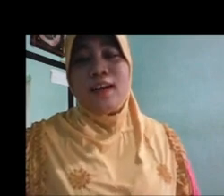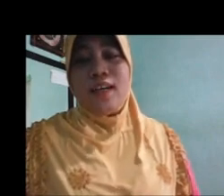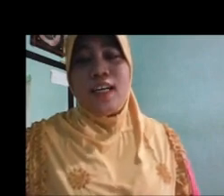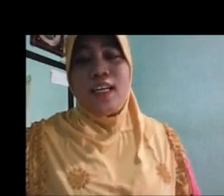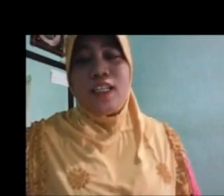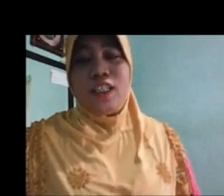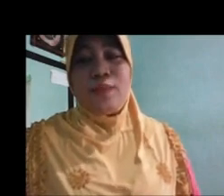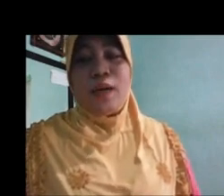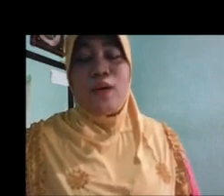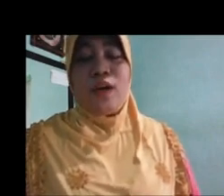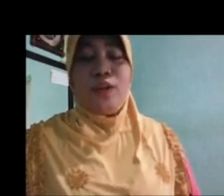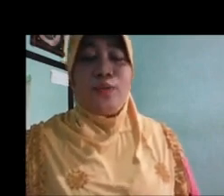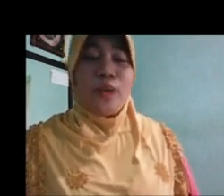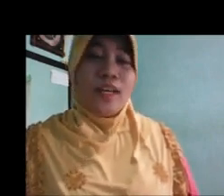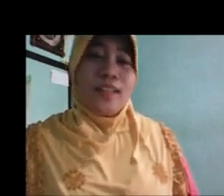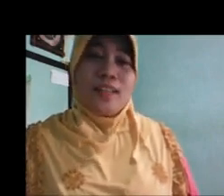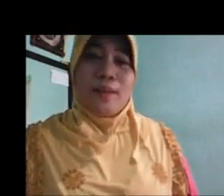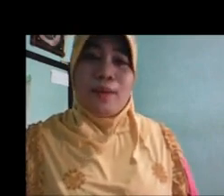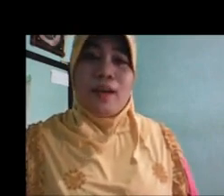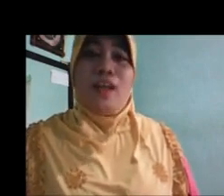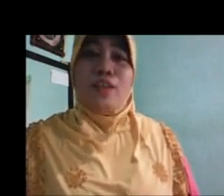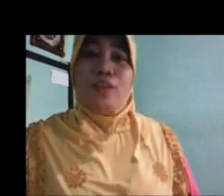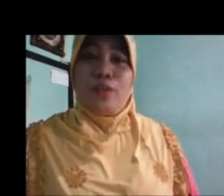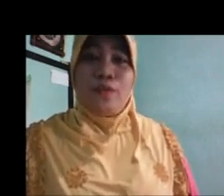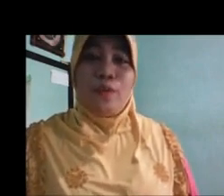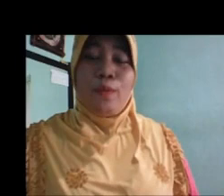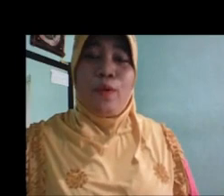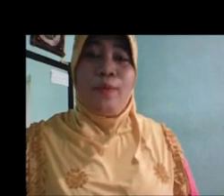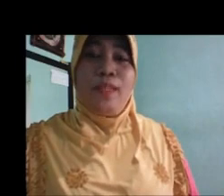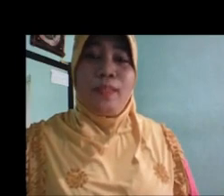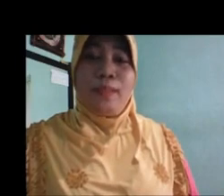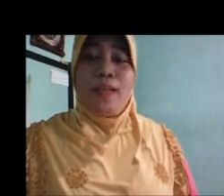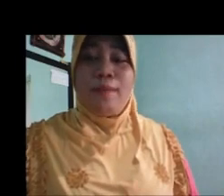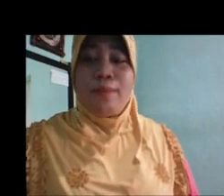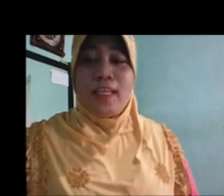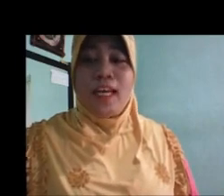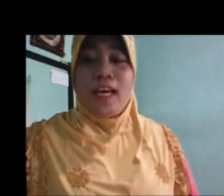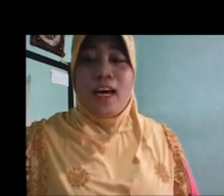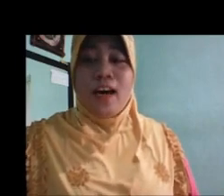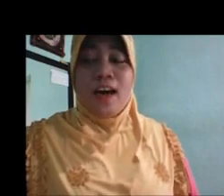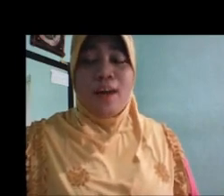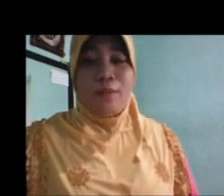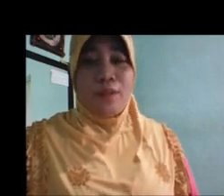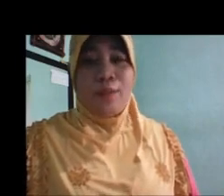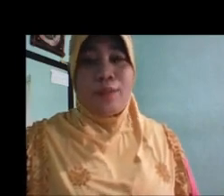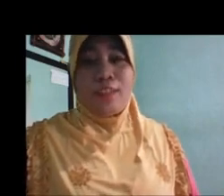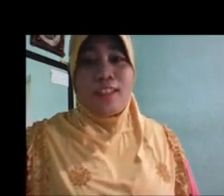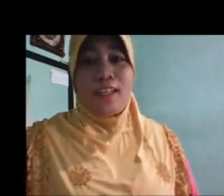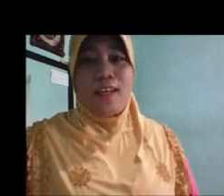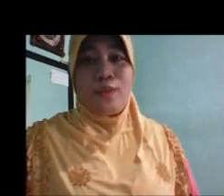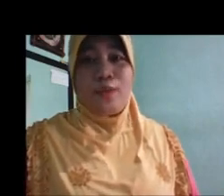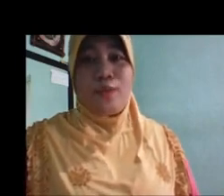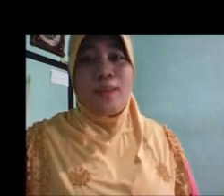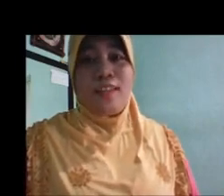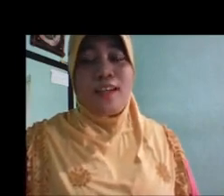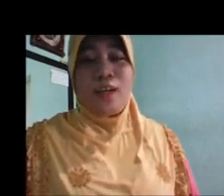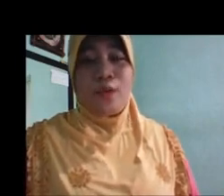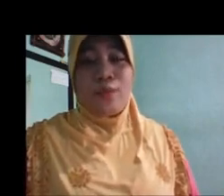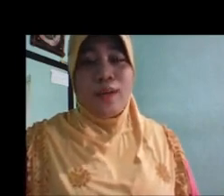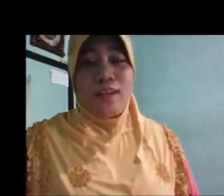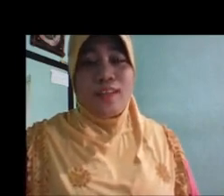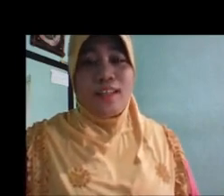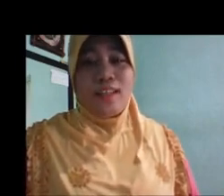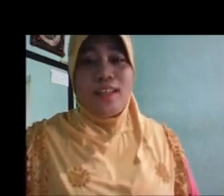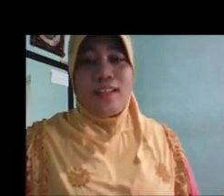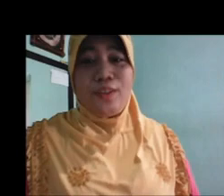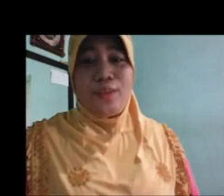Nah, sebagai orang tua yang selama school from home ini mendampingi putra-putrinya untuk belajar dari